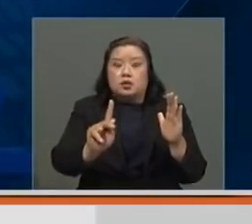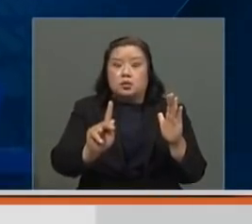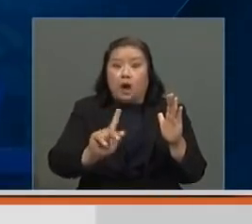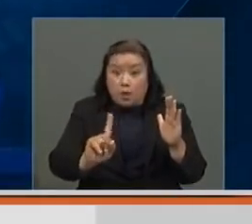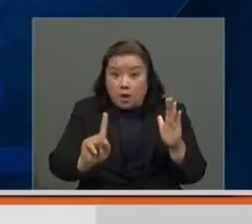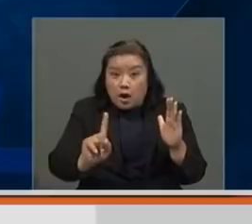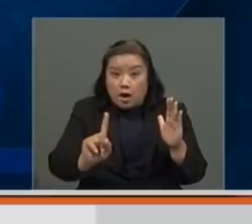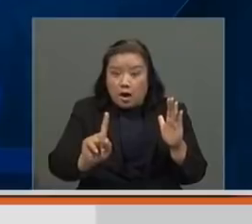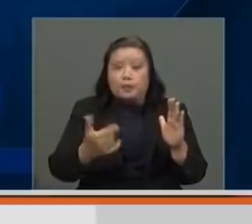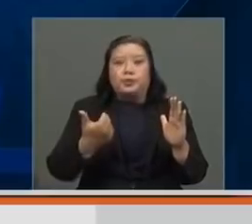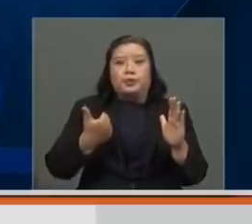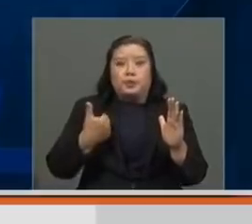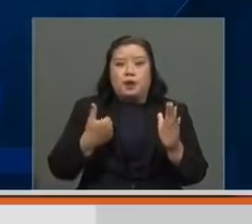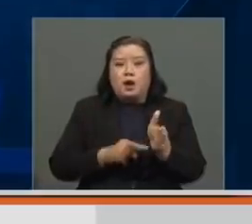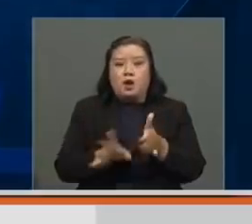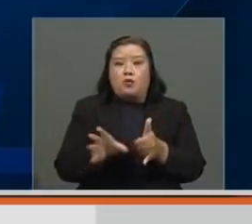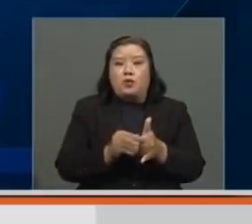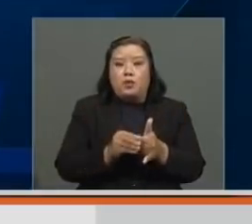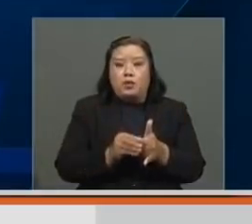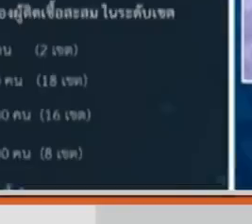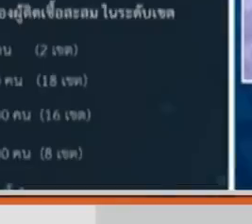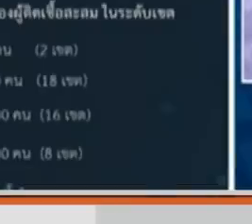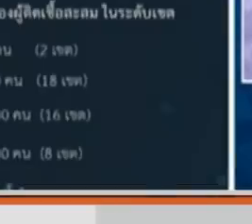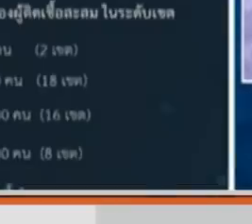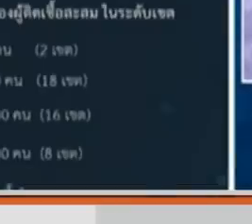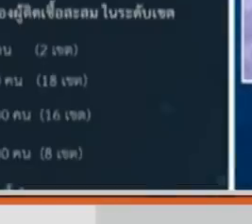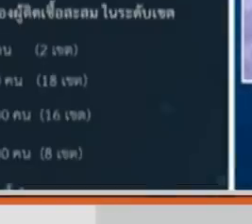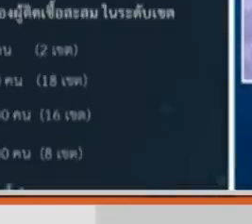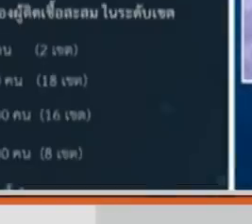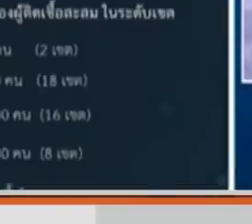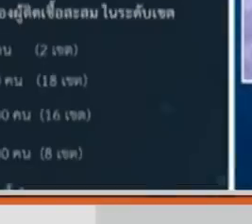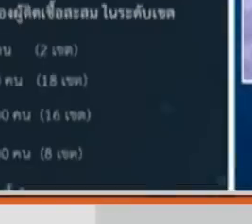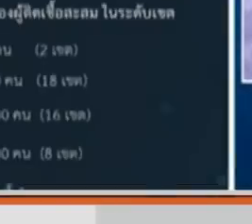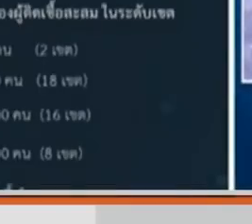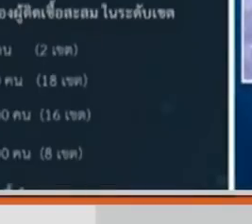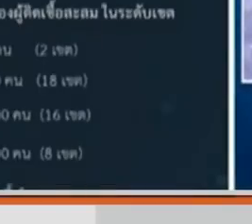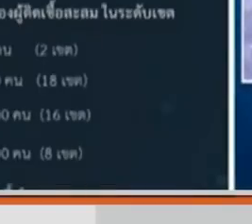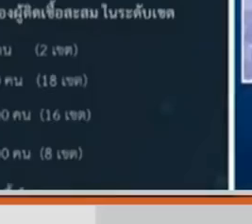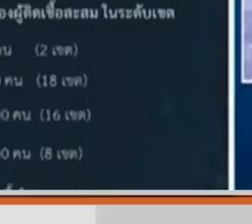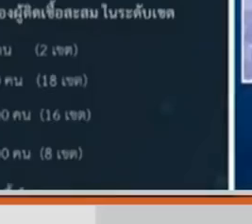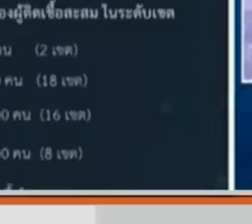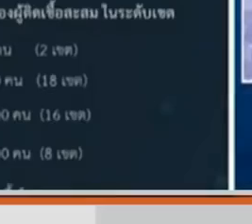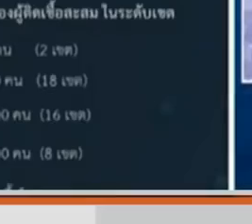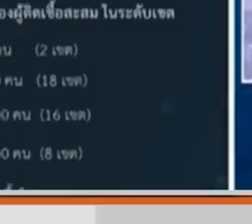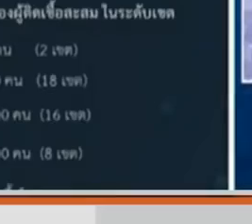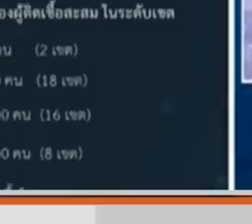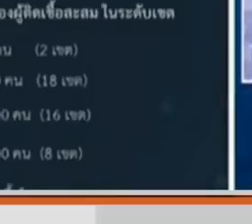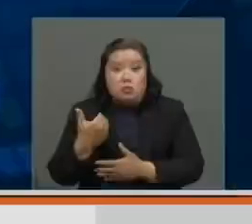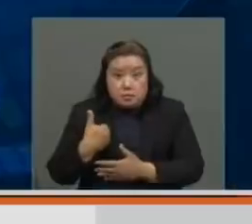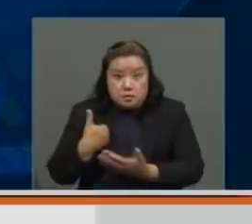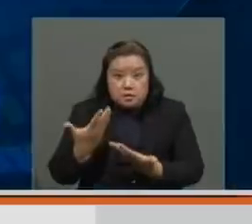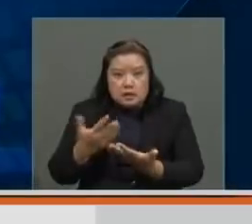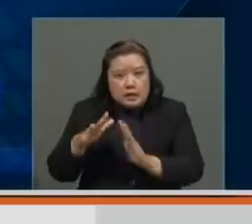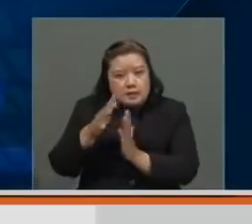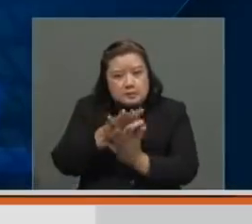ดับเขตจากชุมชนแออัดในพื้นที่กรุงเทพ680พื้นที่ค่ะเป็นผู้ติดเชื้อในพื้นที่สี